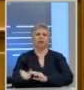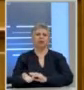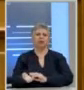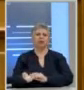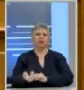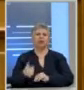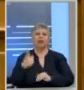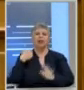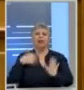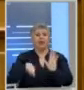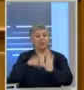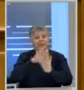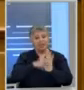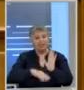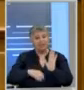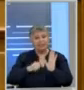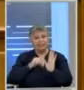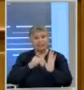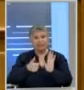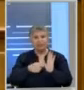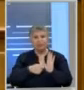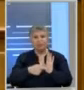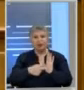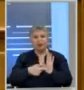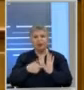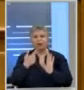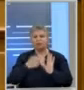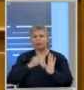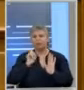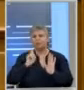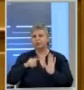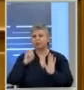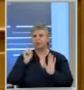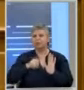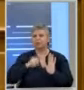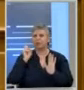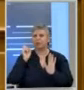χώρας κουρελόχαρτο. Και